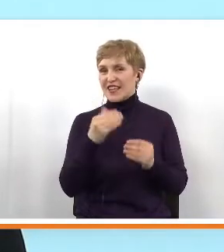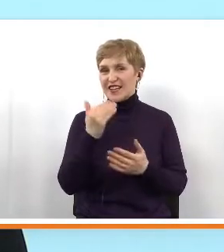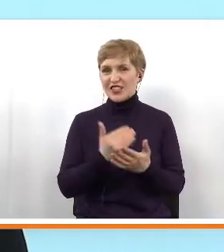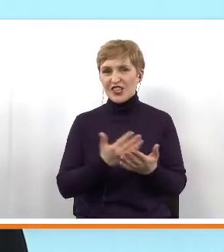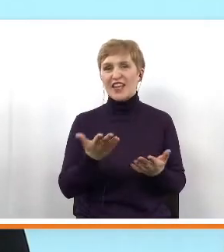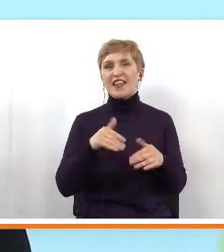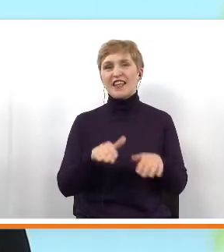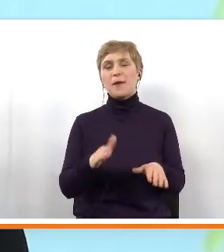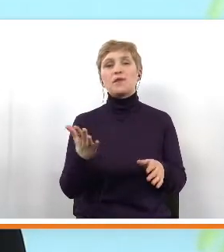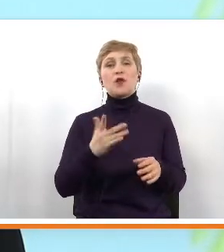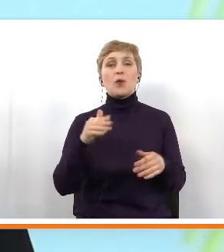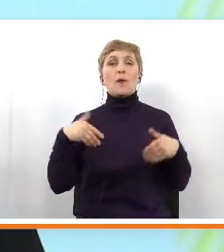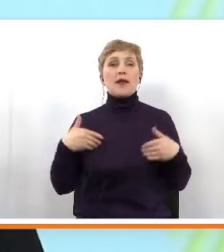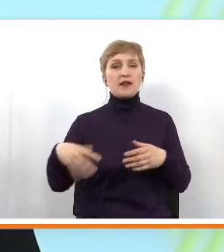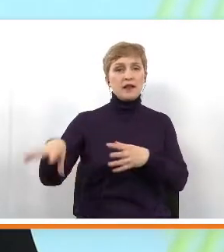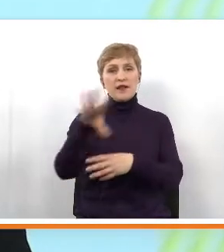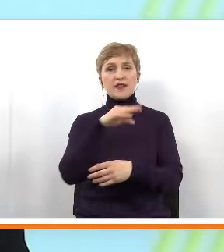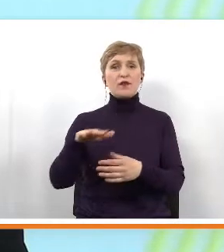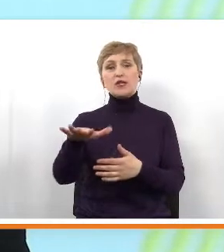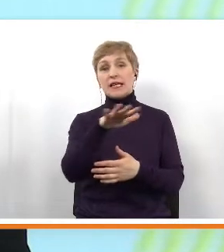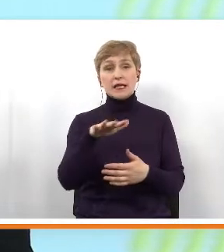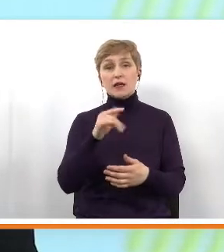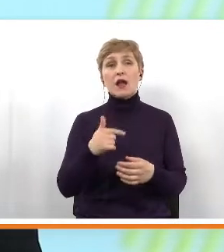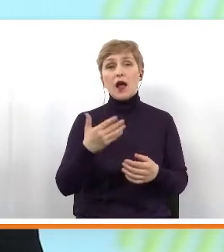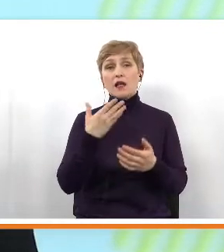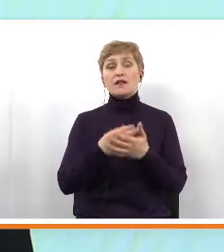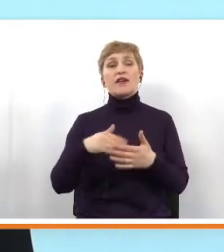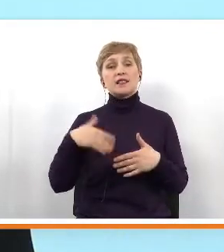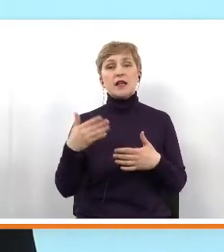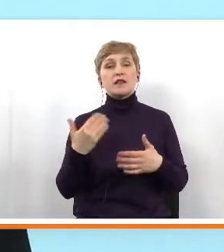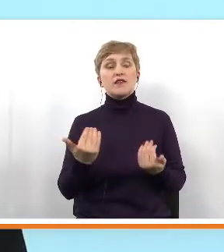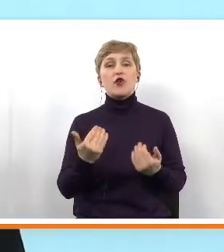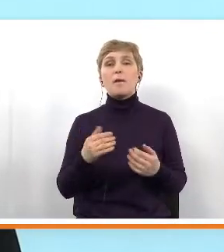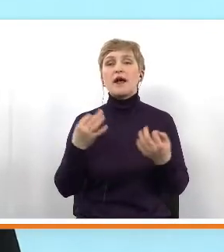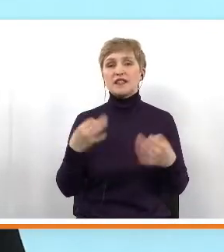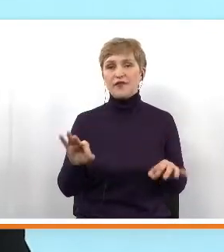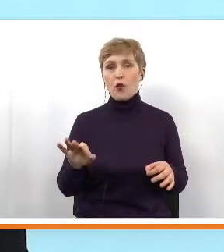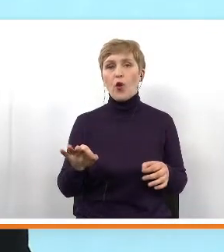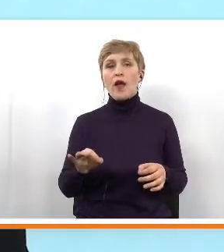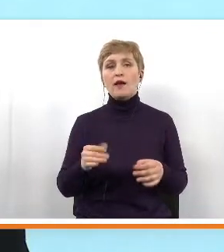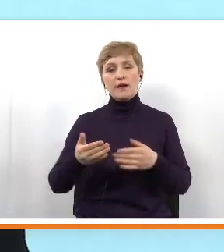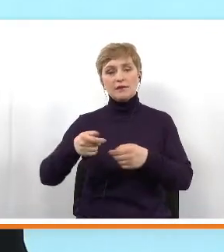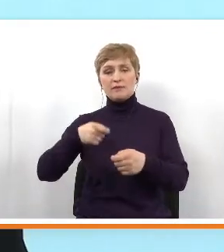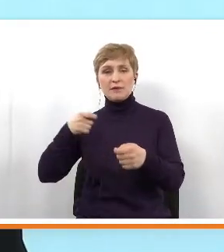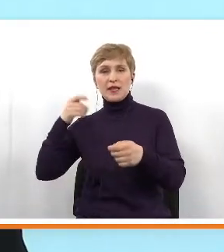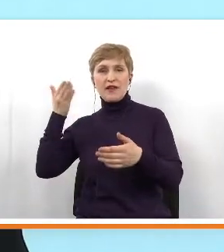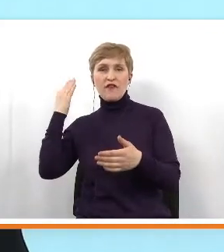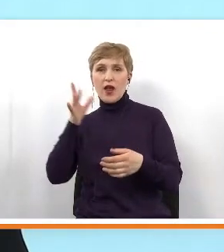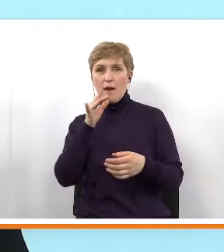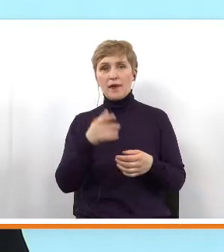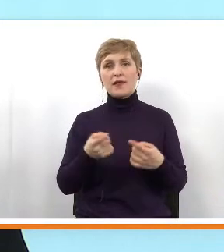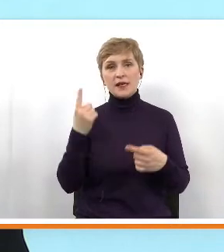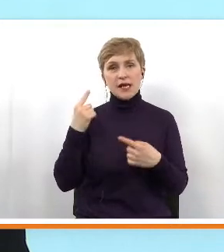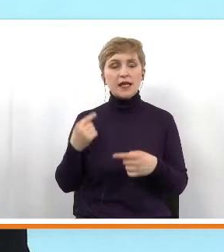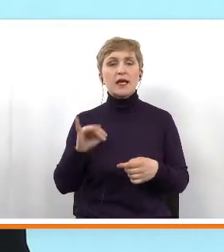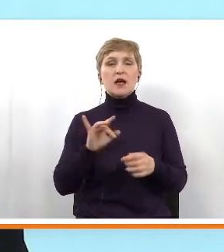которое будет полезно для всего сектора. А я, со своей стороны, сегодня позволю тоже немножко отмотать время вспять и